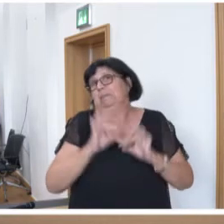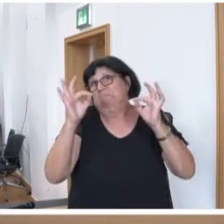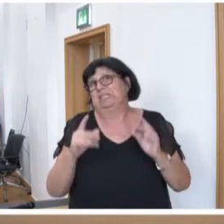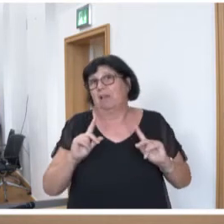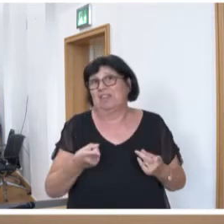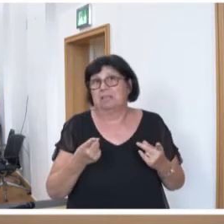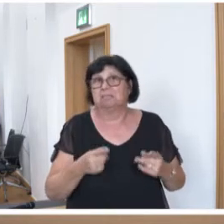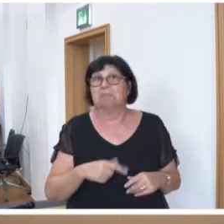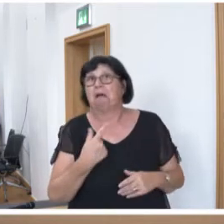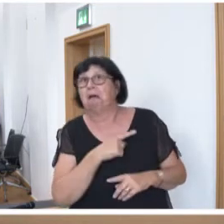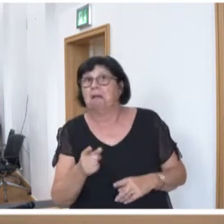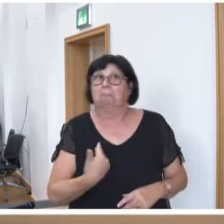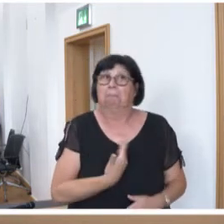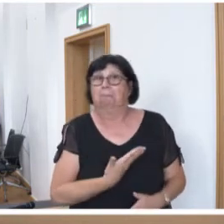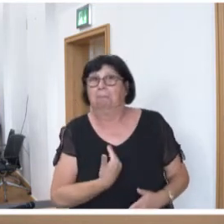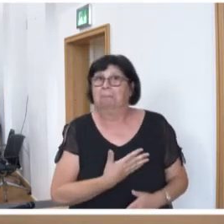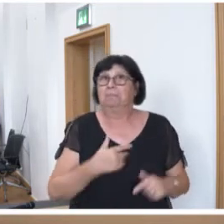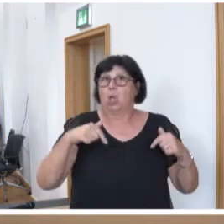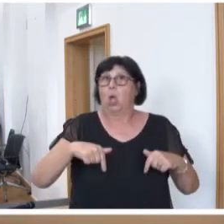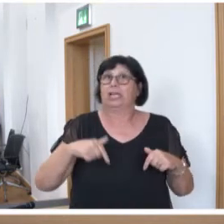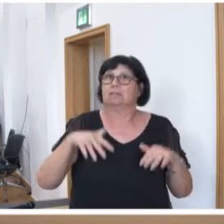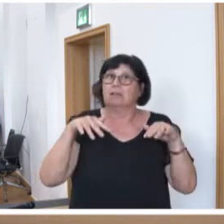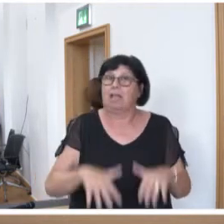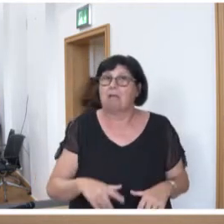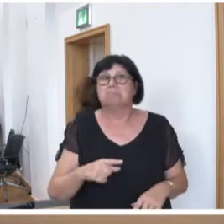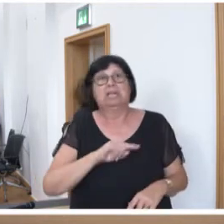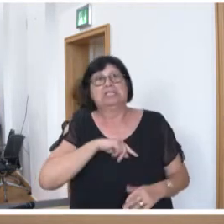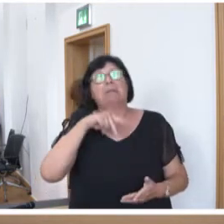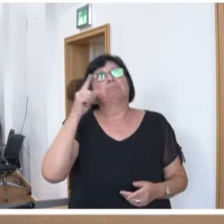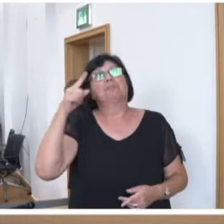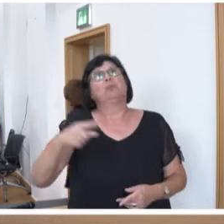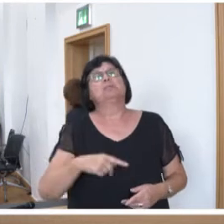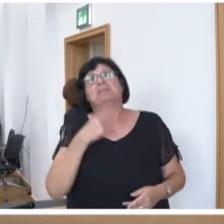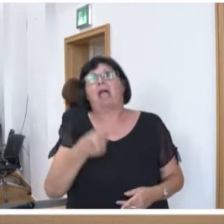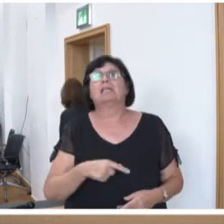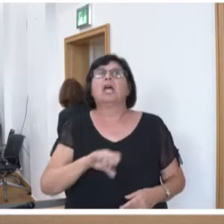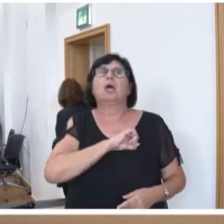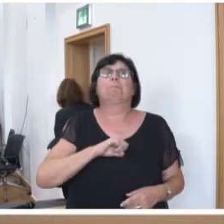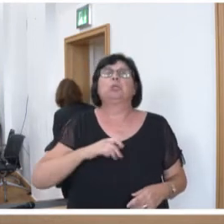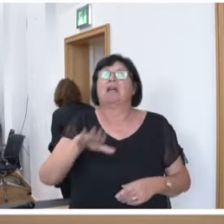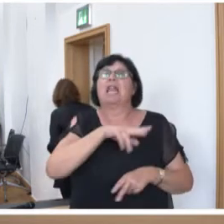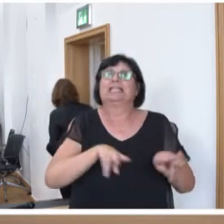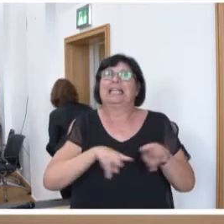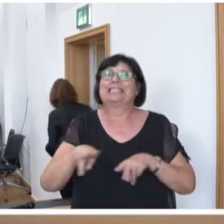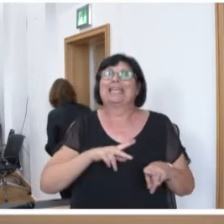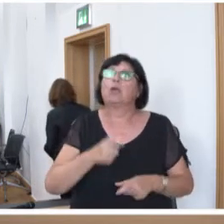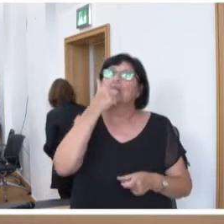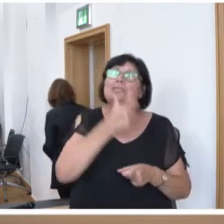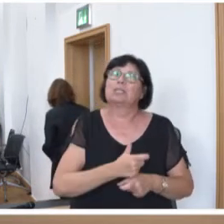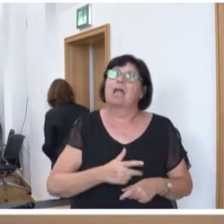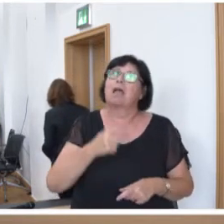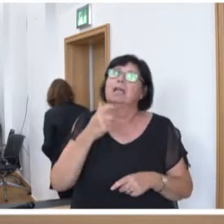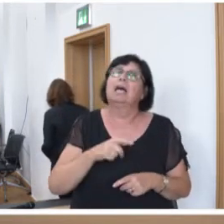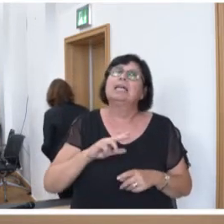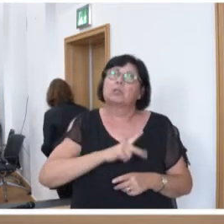Ungewissheiten, die vorherrschen, darf ich heute hier stehen und selbstbewusst sagen, dass der Bund und die Landesregierung die sozialen Härten abfedert.